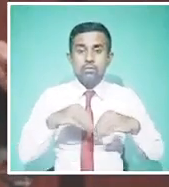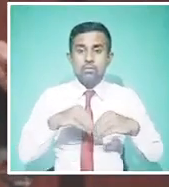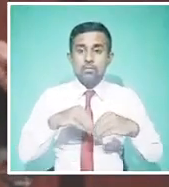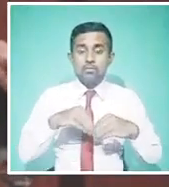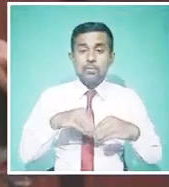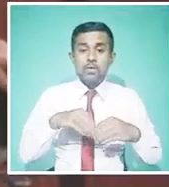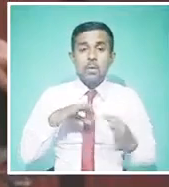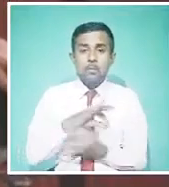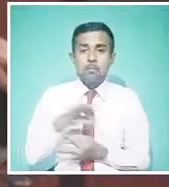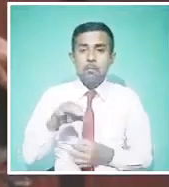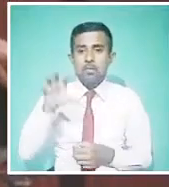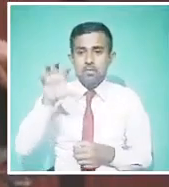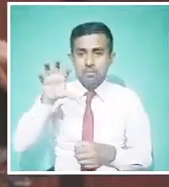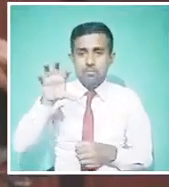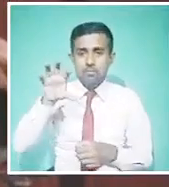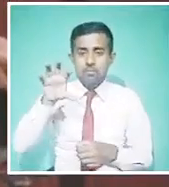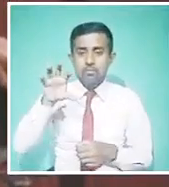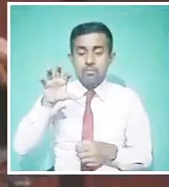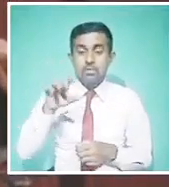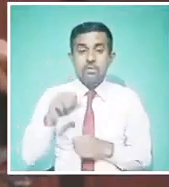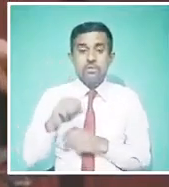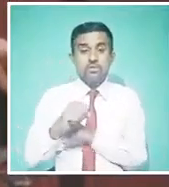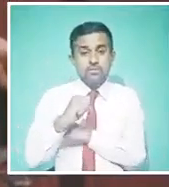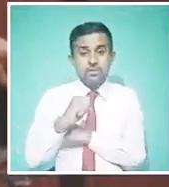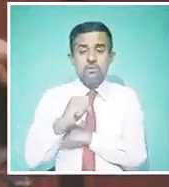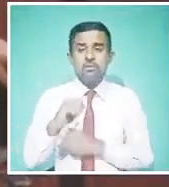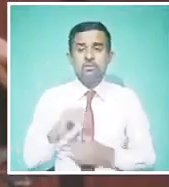ஜனநாயகத்திற்கு முதுகெலும்பாக இருக்கின்ற